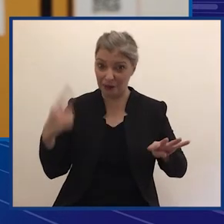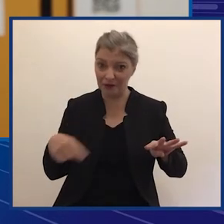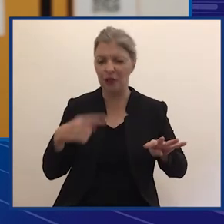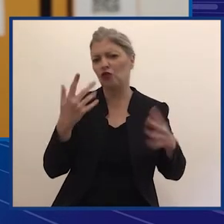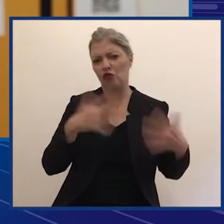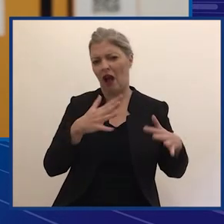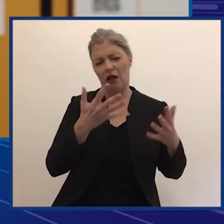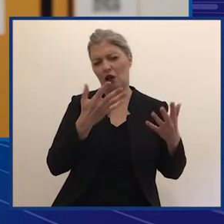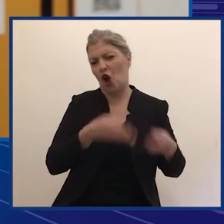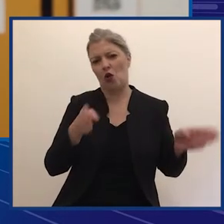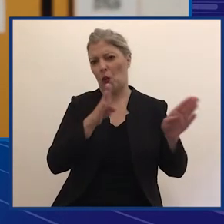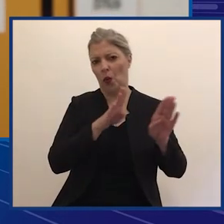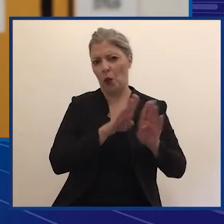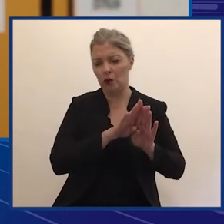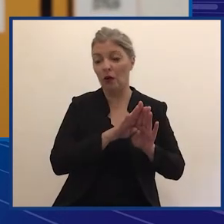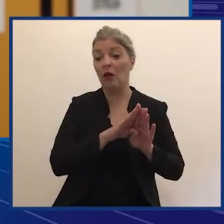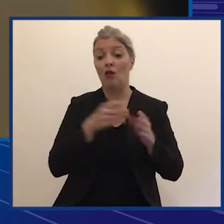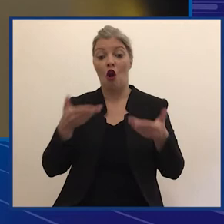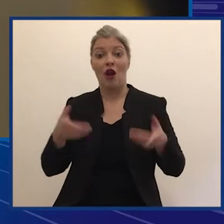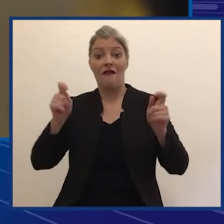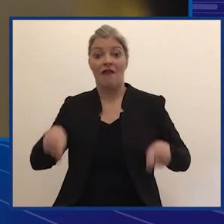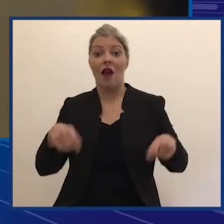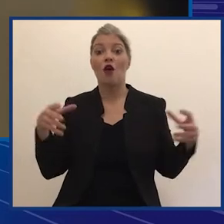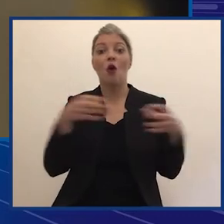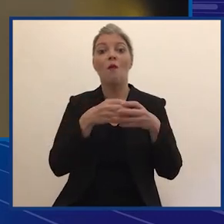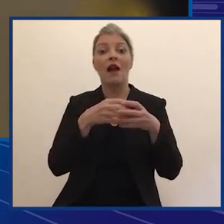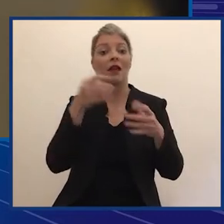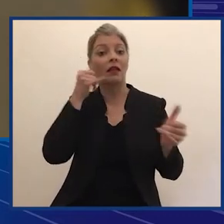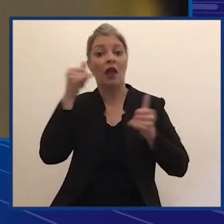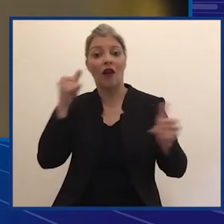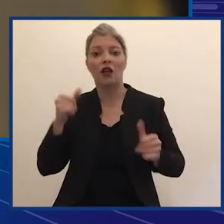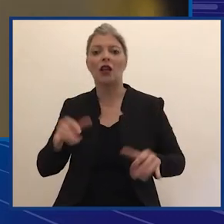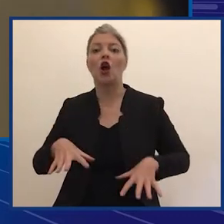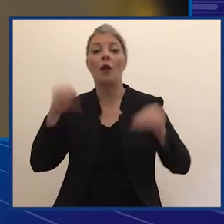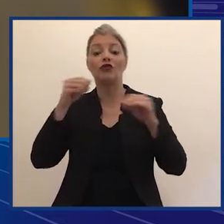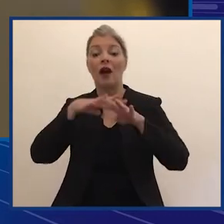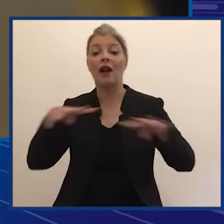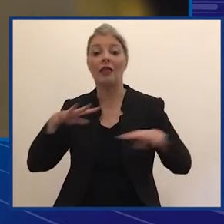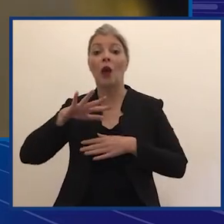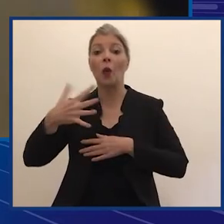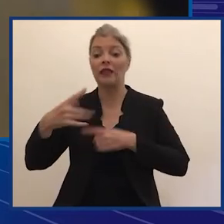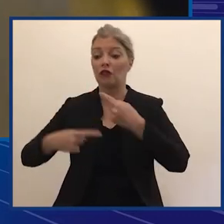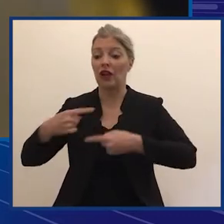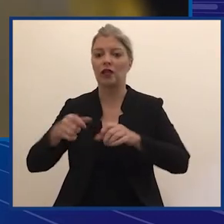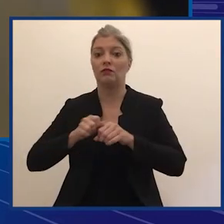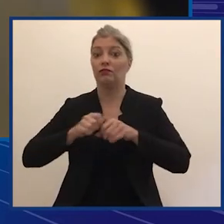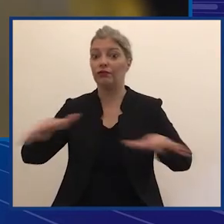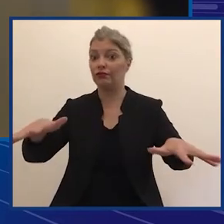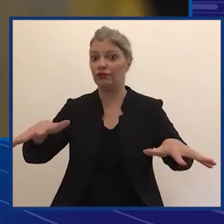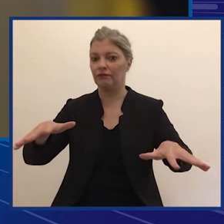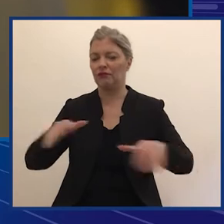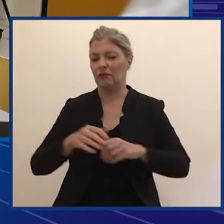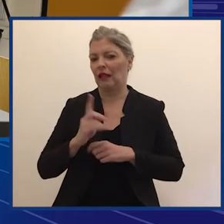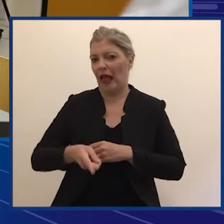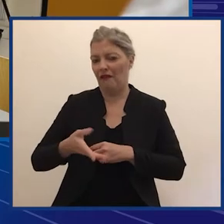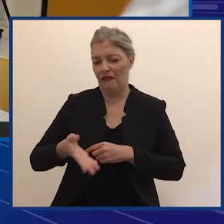già fatto. Adesso le varie compagnie telefoniche faranno il deployment delle tecnologie di quinta generazione. Ancora non hanno cominciato, ma lo